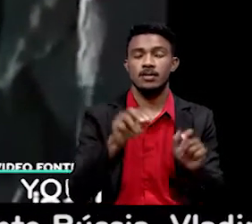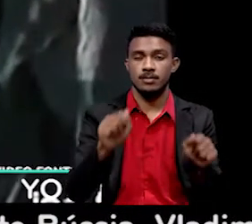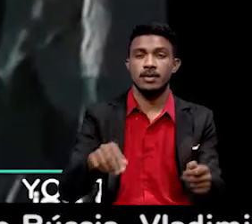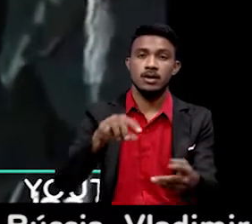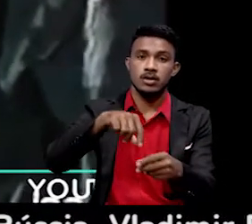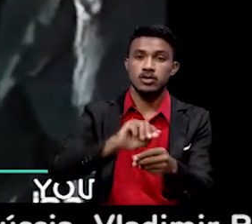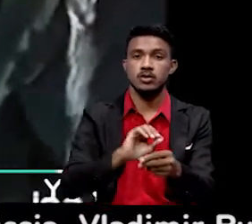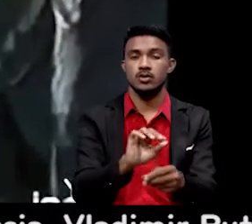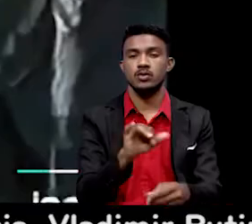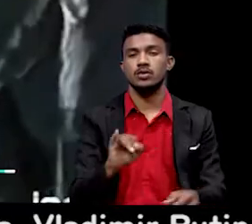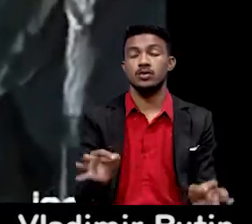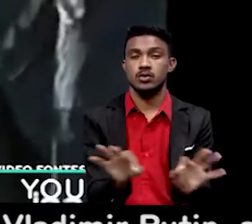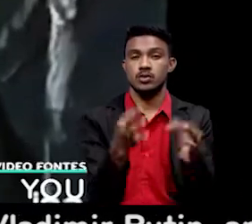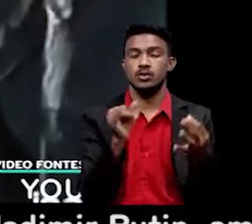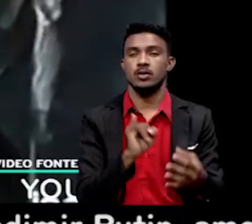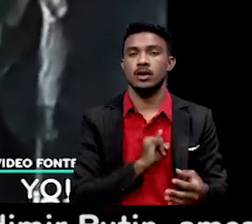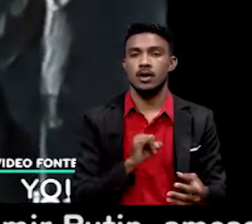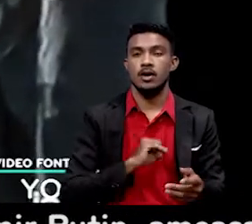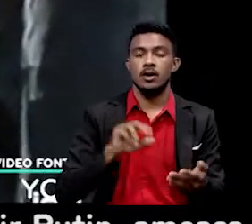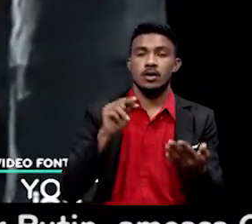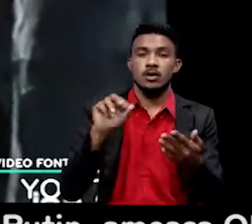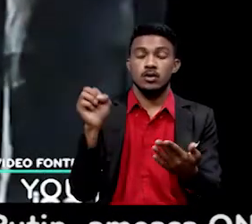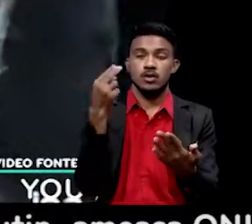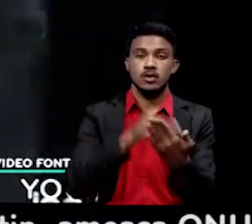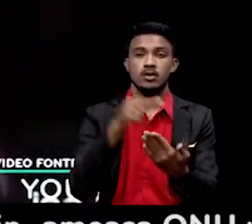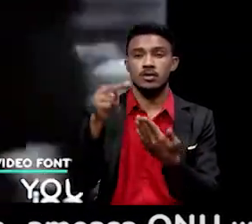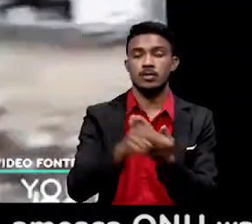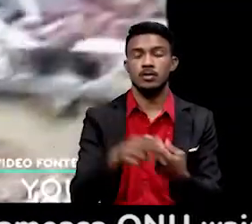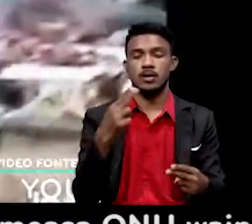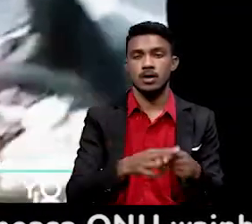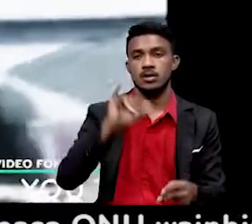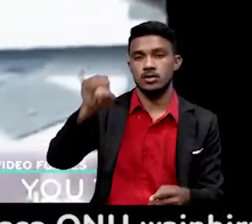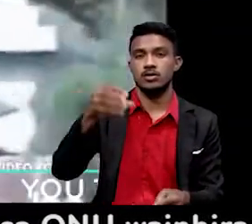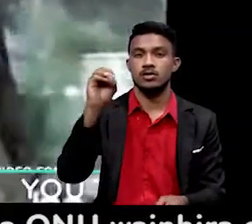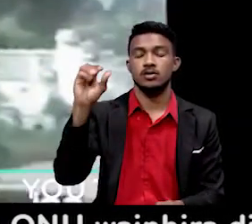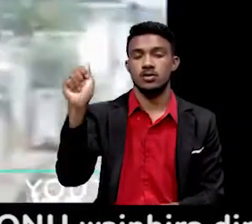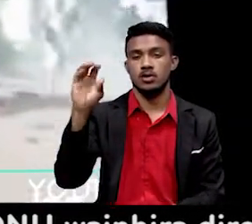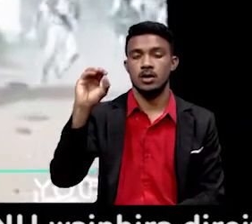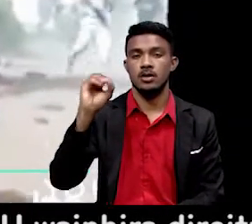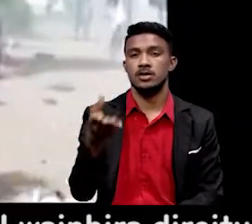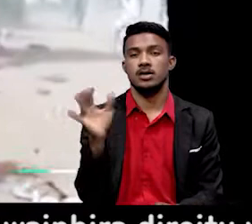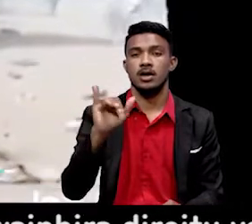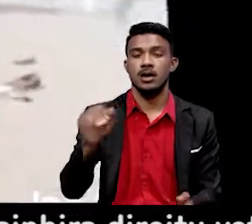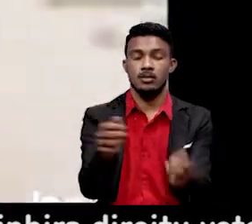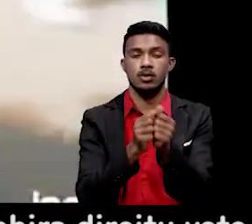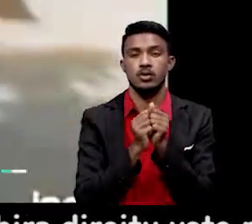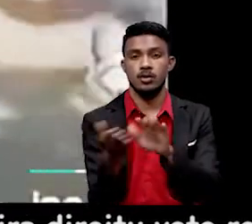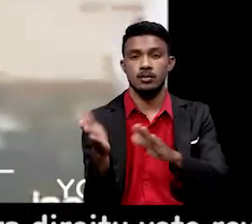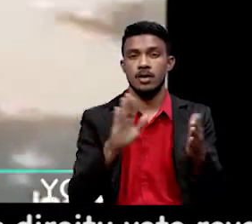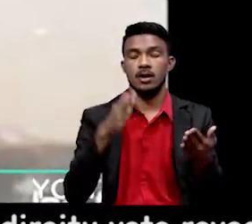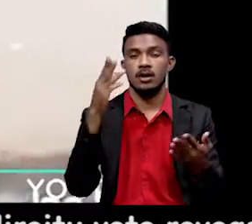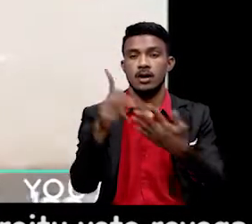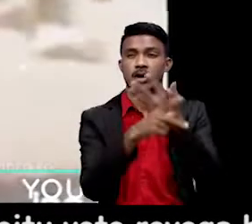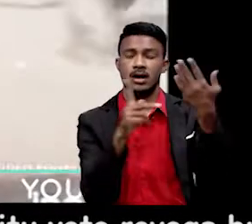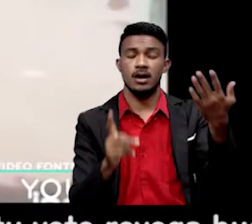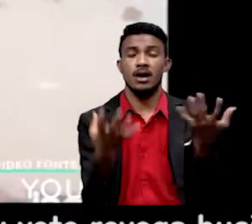E parte se luxasse em massacre 12 de novembro, João Antônio Dias Sateten. Momento que acompanha mate, cane toda em hospital